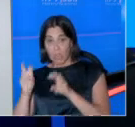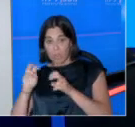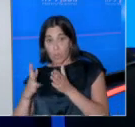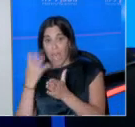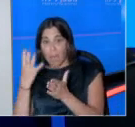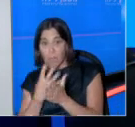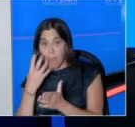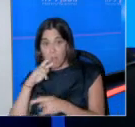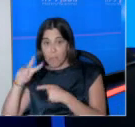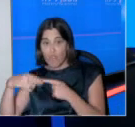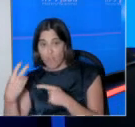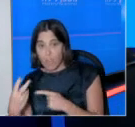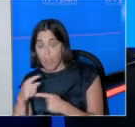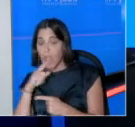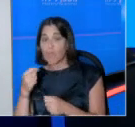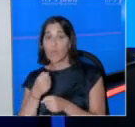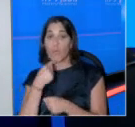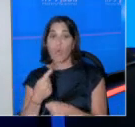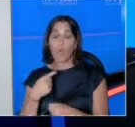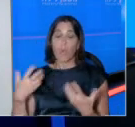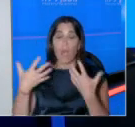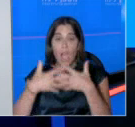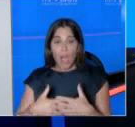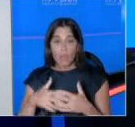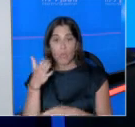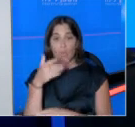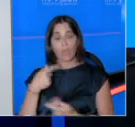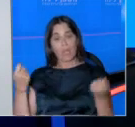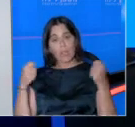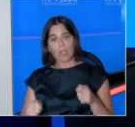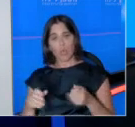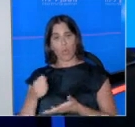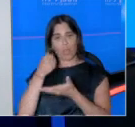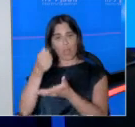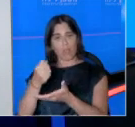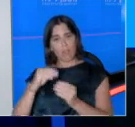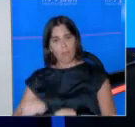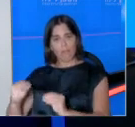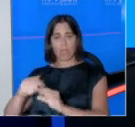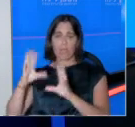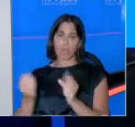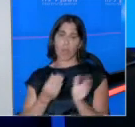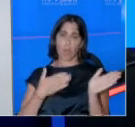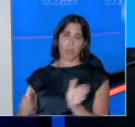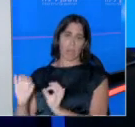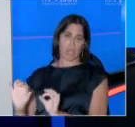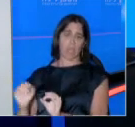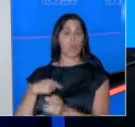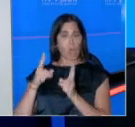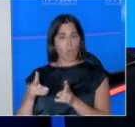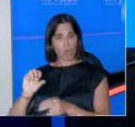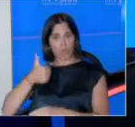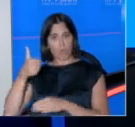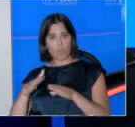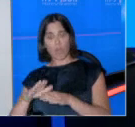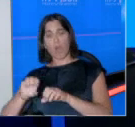4 בחירות בשנתיים. במקום לבוא ולהגיד, בוא נעשה אחדות לאומית, נסגור את הפינה, היה לנו תקציב, הכל היה נראה כמו שצריך, הוא יכול להיות ראש ממשלה. הוא בא, שבר